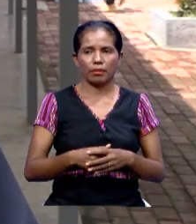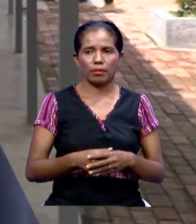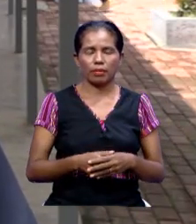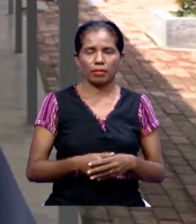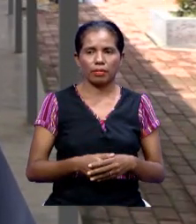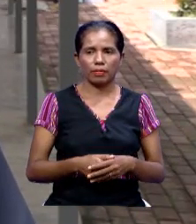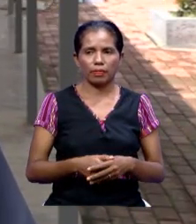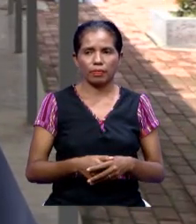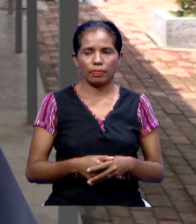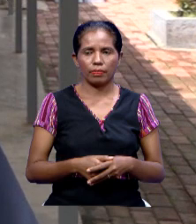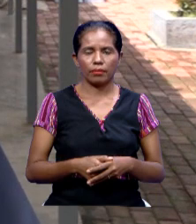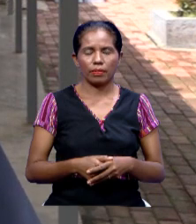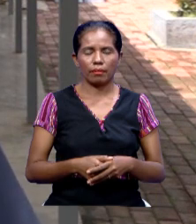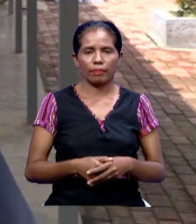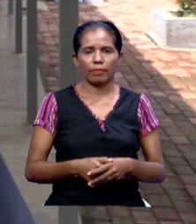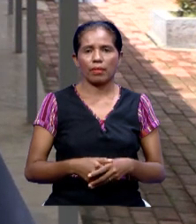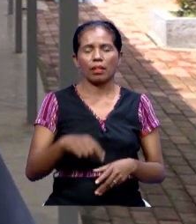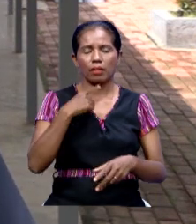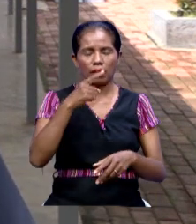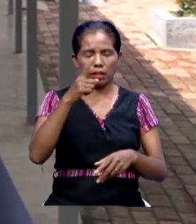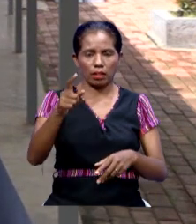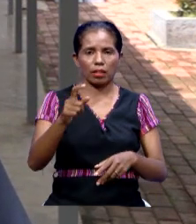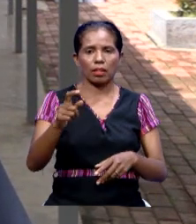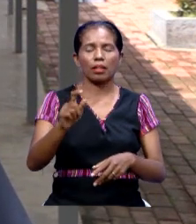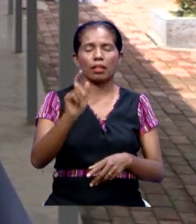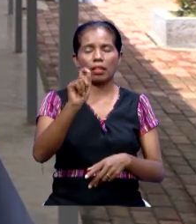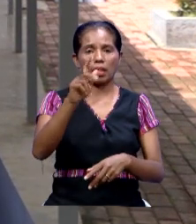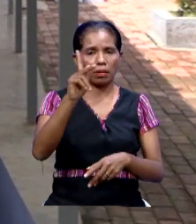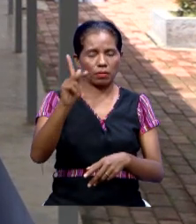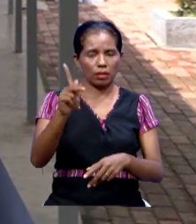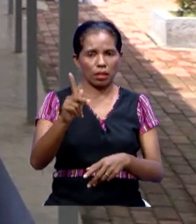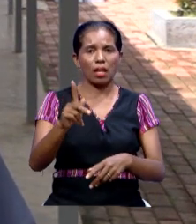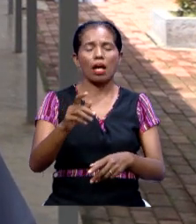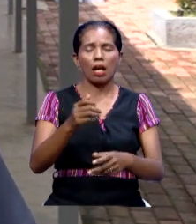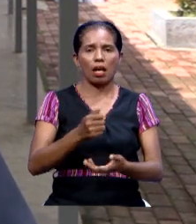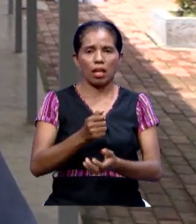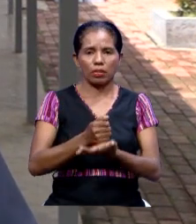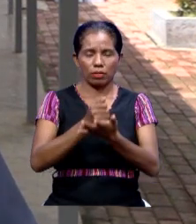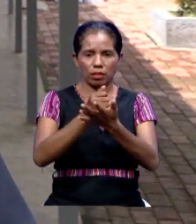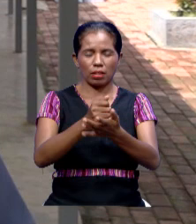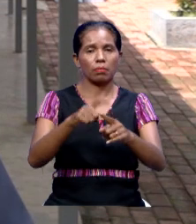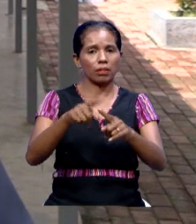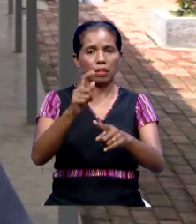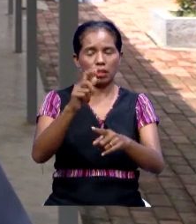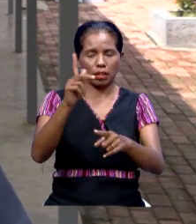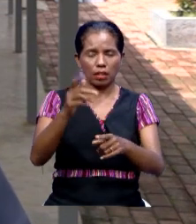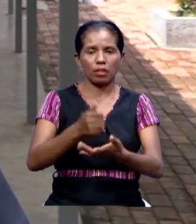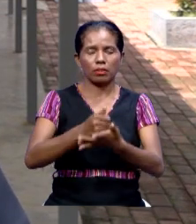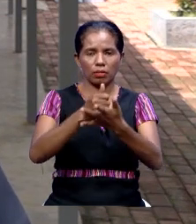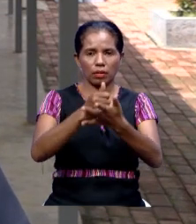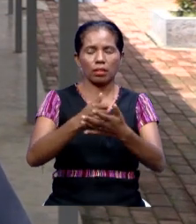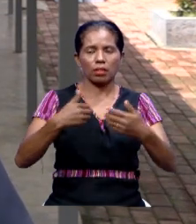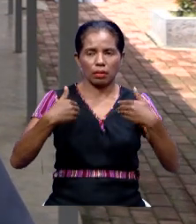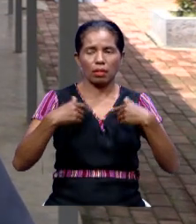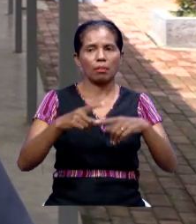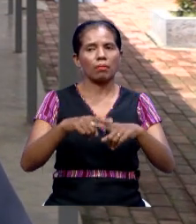timor telkomsel ajuda hela unda cidade generator de mai lakan hela ne automatik kando ahi mate ne lakan rasi